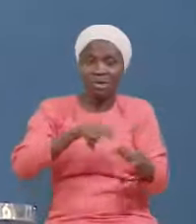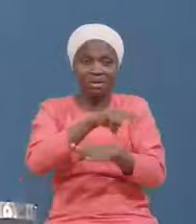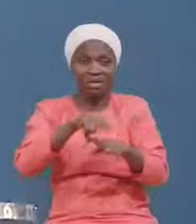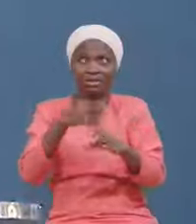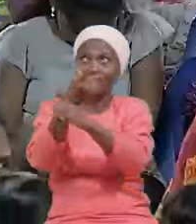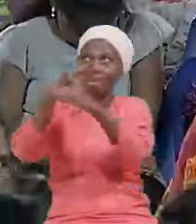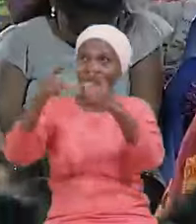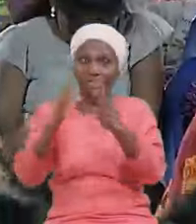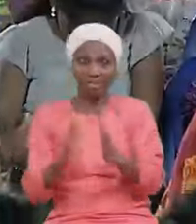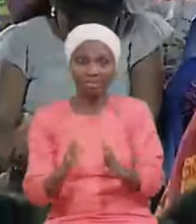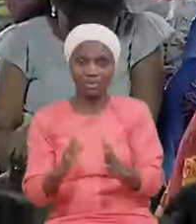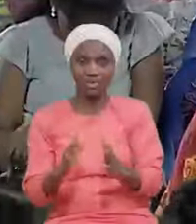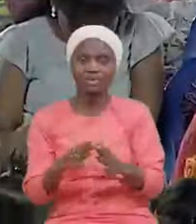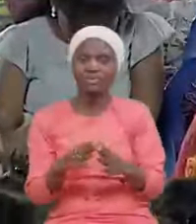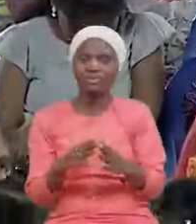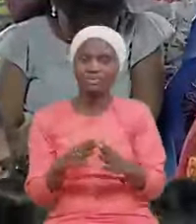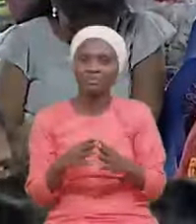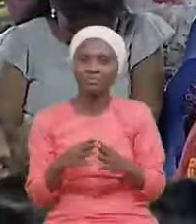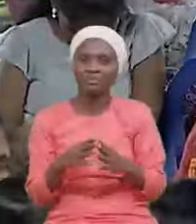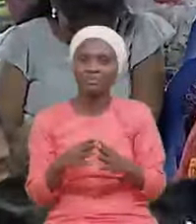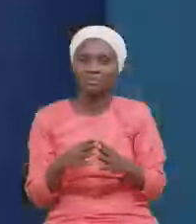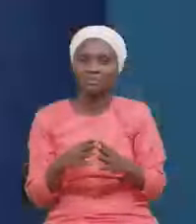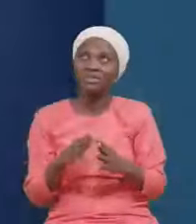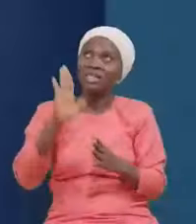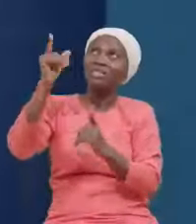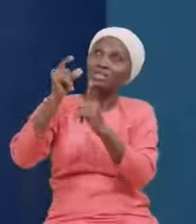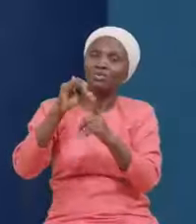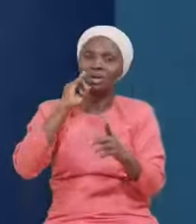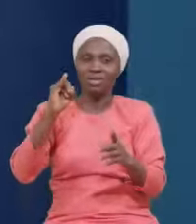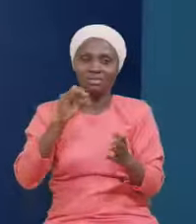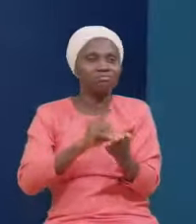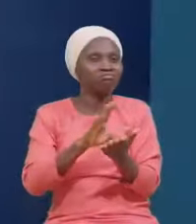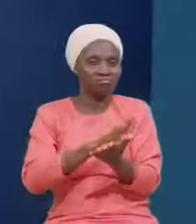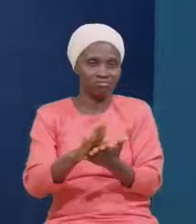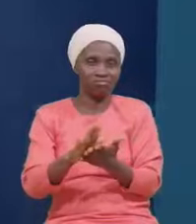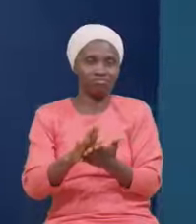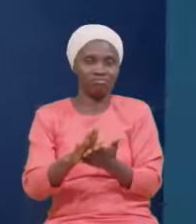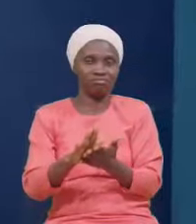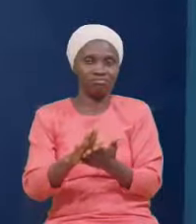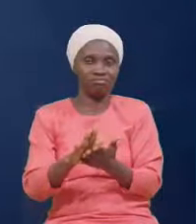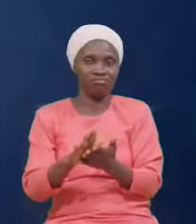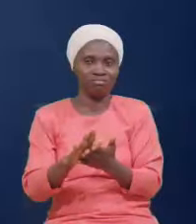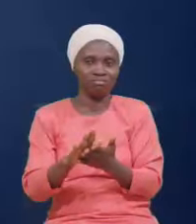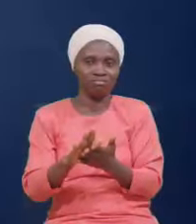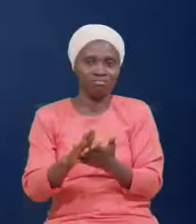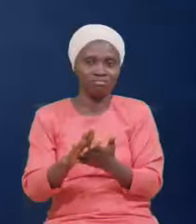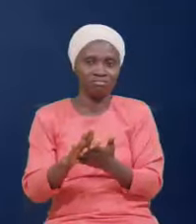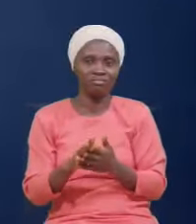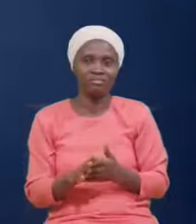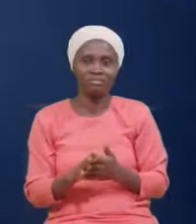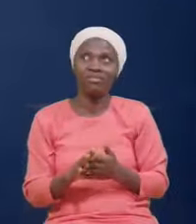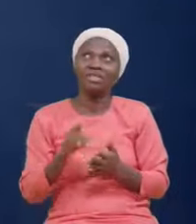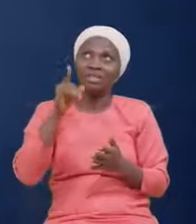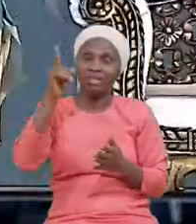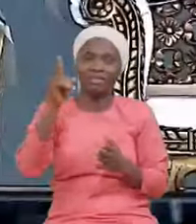liberator. ప్రకృతి విడుదలమైన రీతిలో విడుదల ఇచ్చేవాడు. His word is supernatural. ఆయన ప్రకృతిగా తీతమైన వాడు. Against the